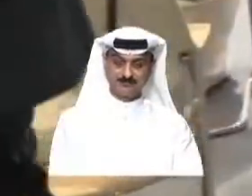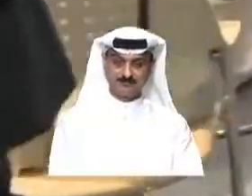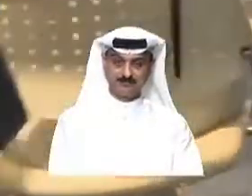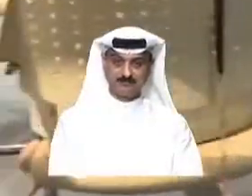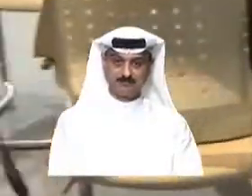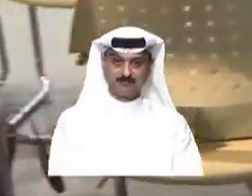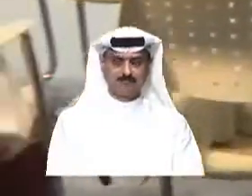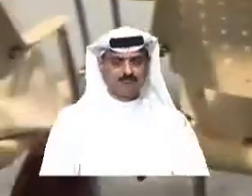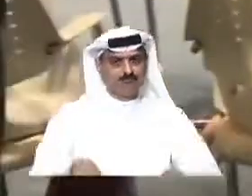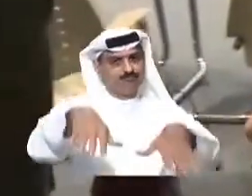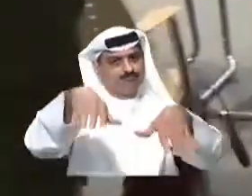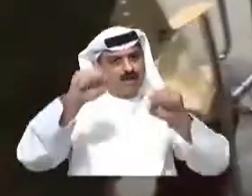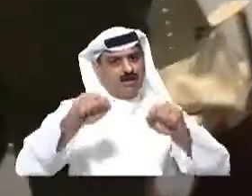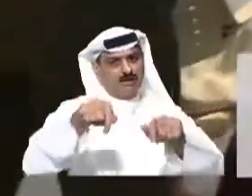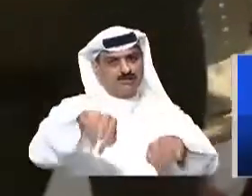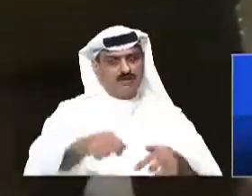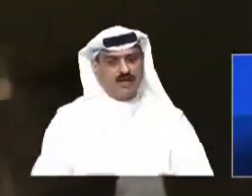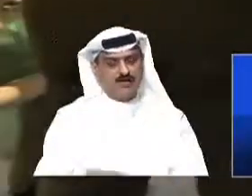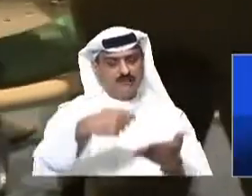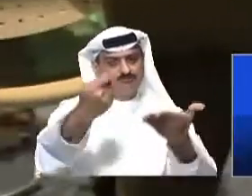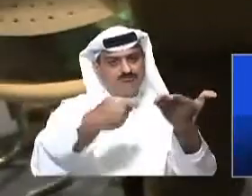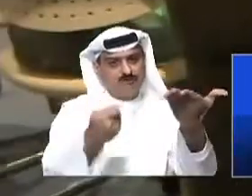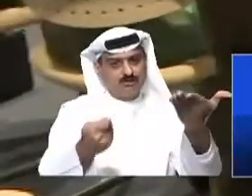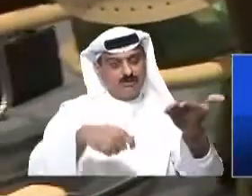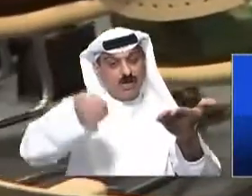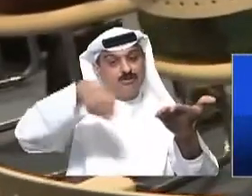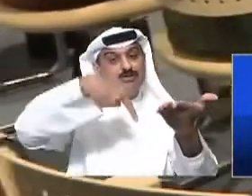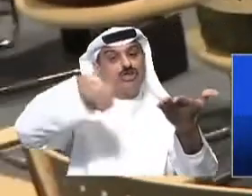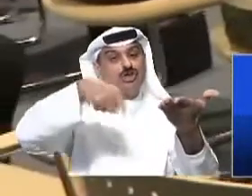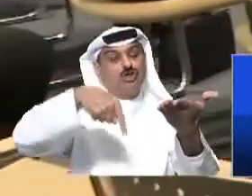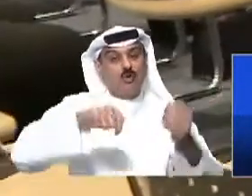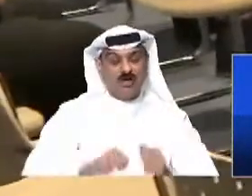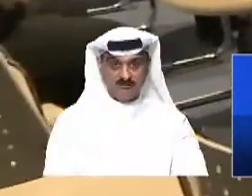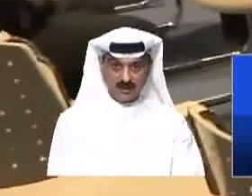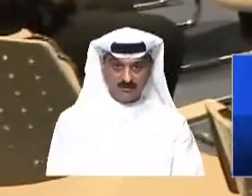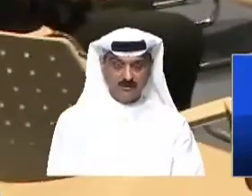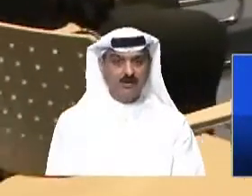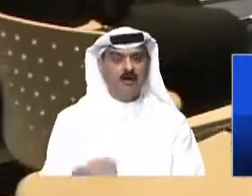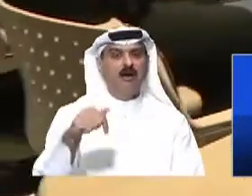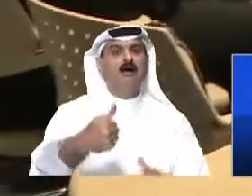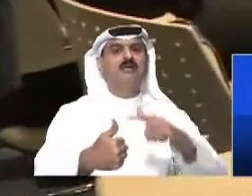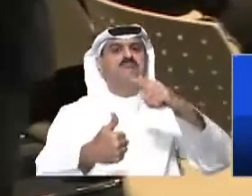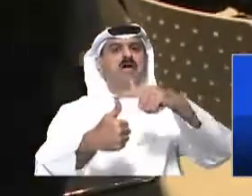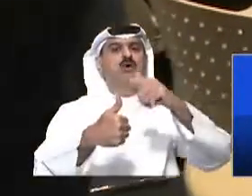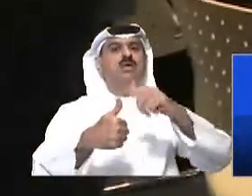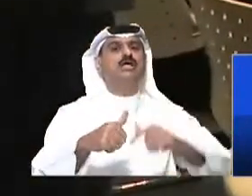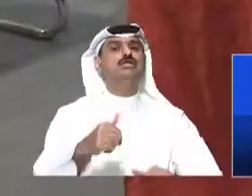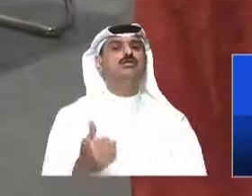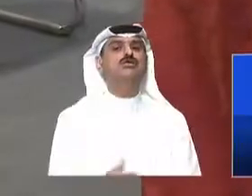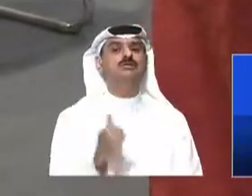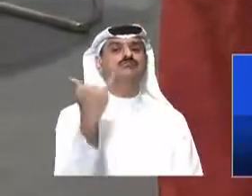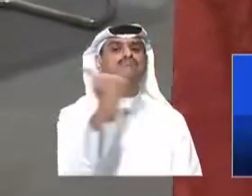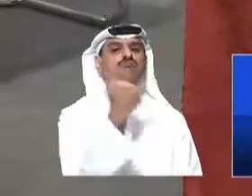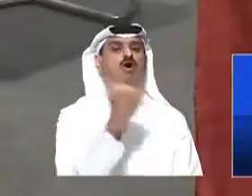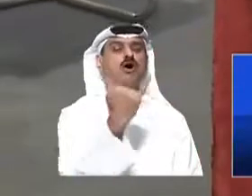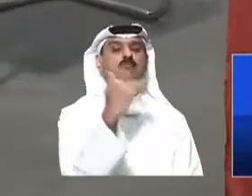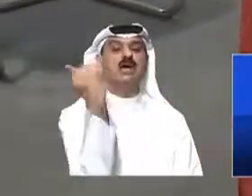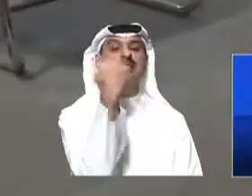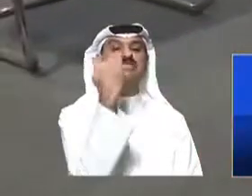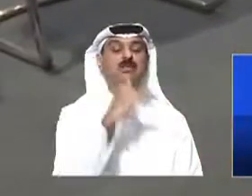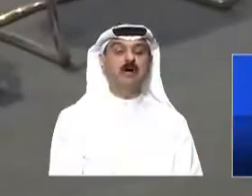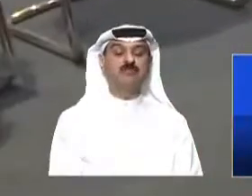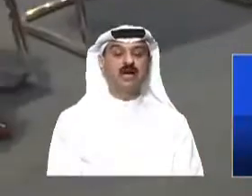إن الاستثمار الأمثل اليوم هو الاستثمار في الشباب باعتبارهم أساس التنمية المستدامة. فقد أعلنت